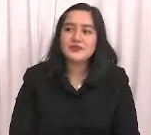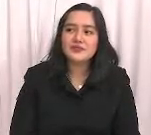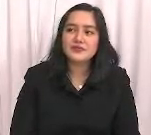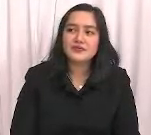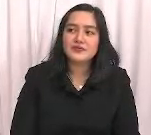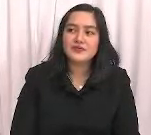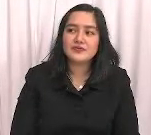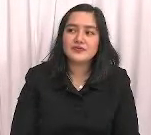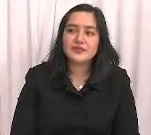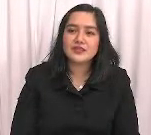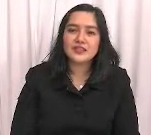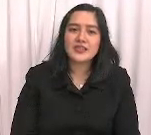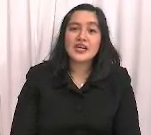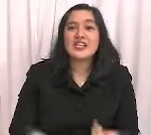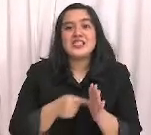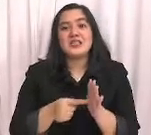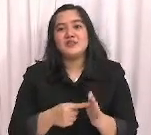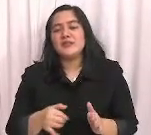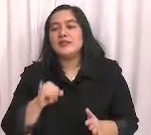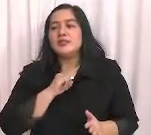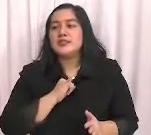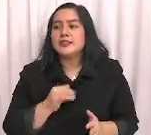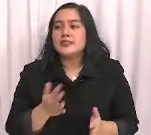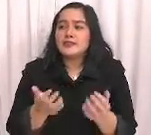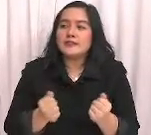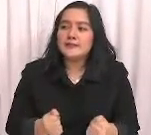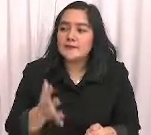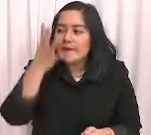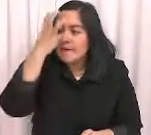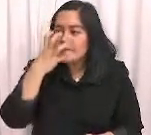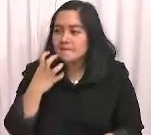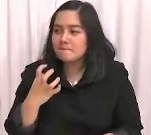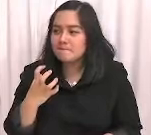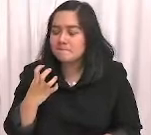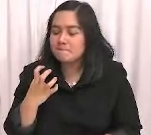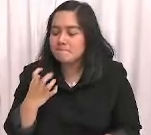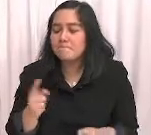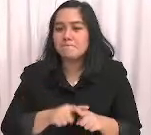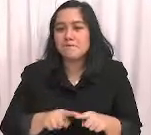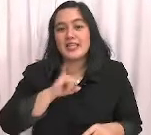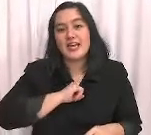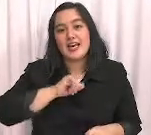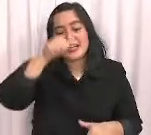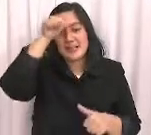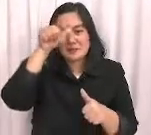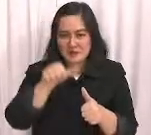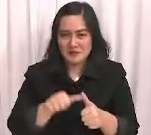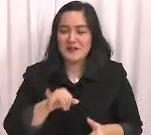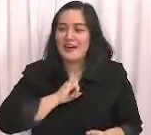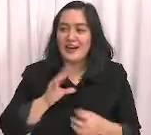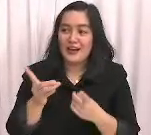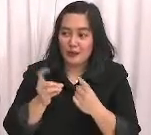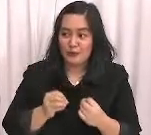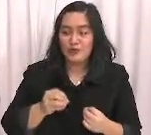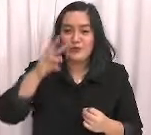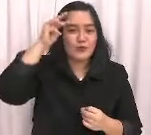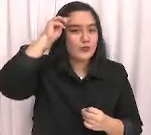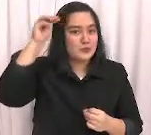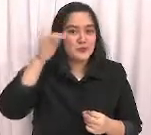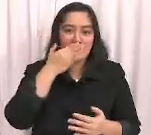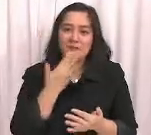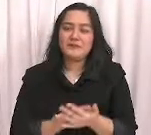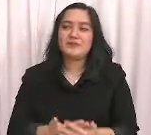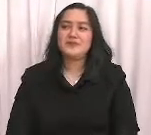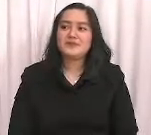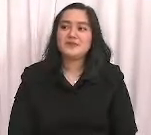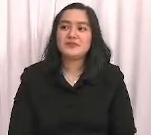verge, at the verge na magagalit ako, tas sabi ko, oh nga pala, I will do him good. At likewise, sa mga